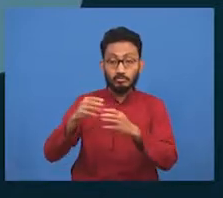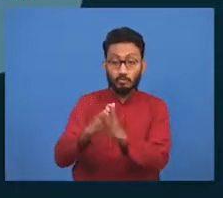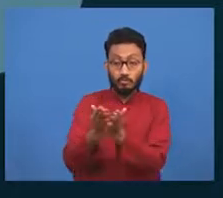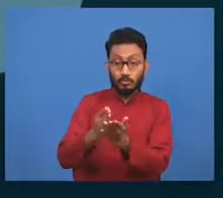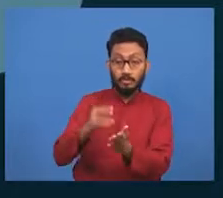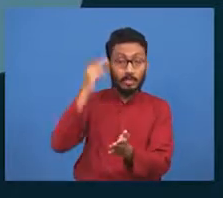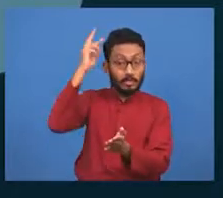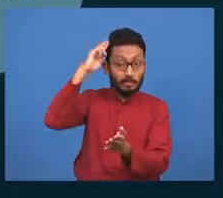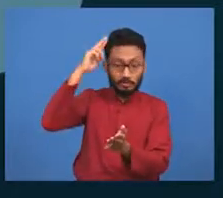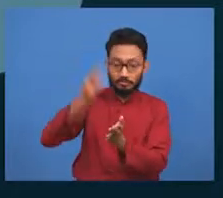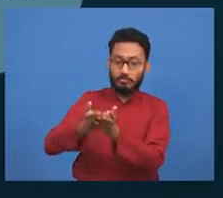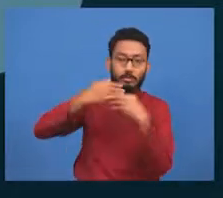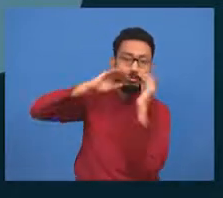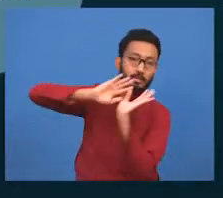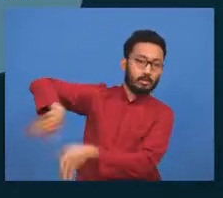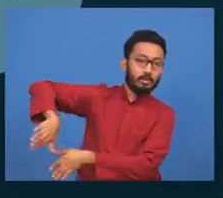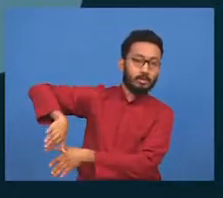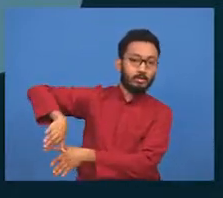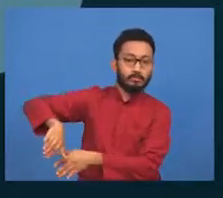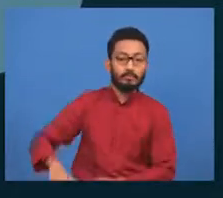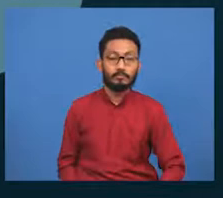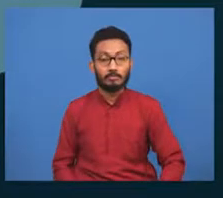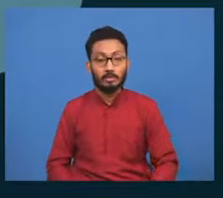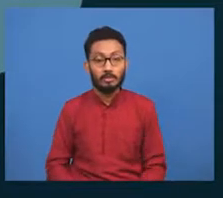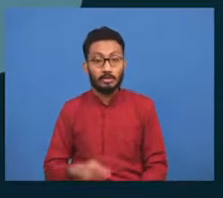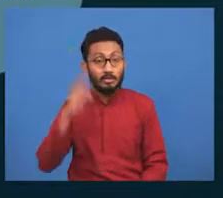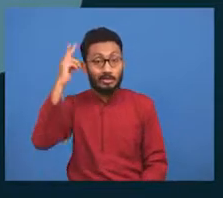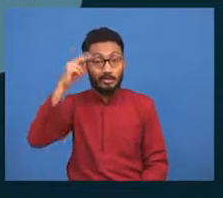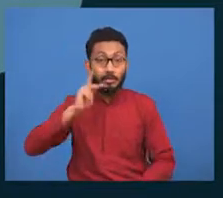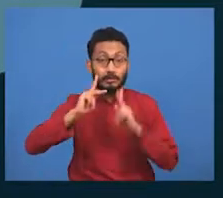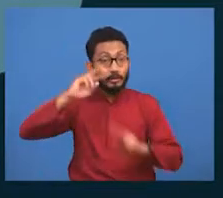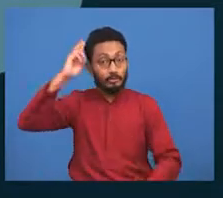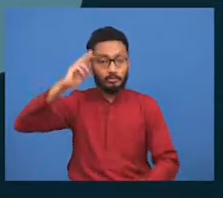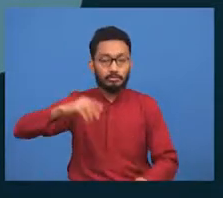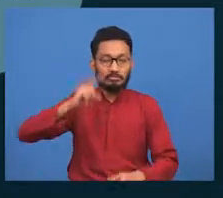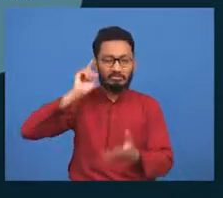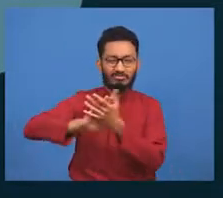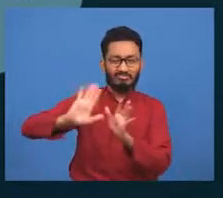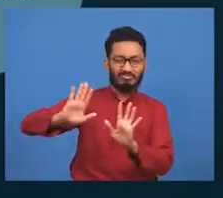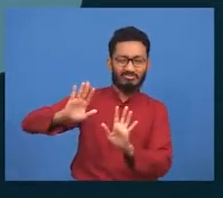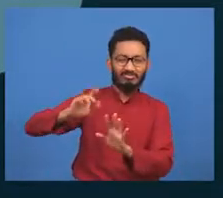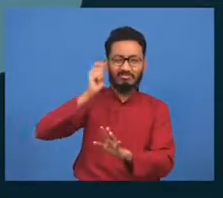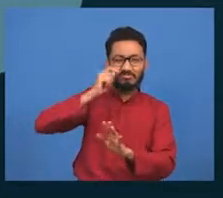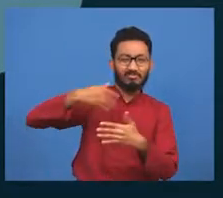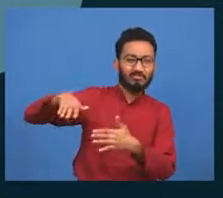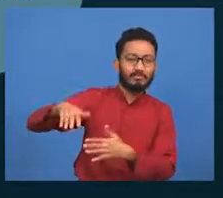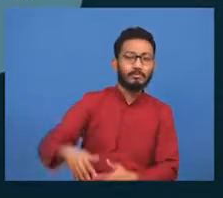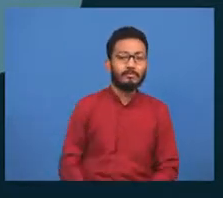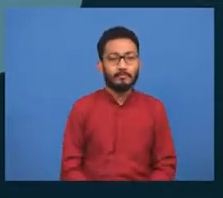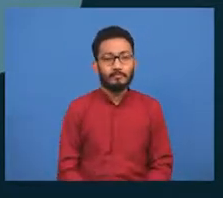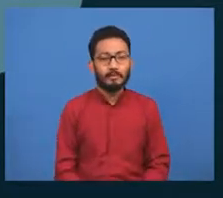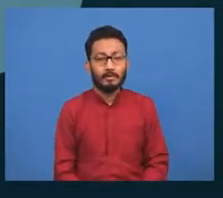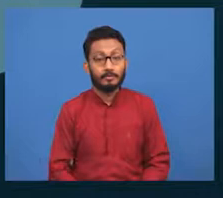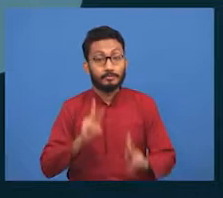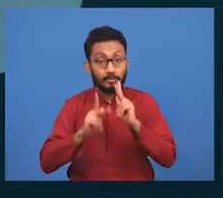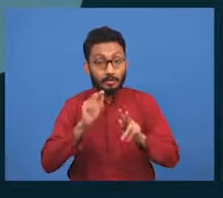dan hanya menggunakan Al-Quran sebagai sandaran sumber pengambilan hukum. Walaupun hadis itu adalah